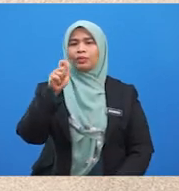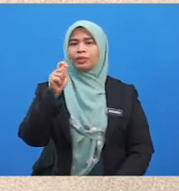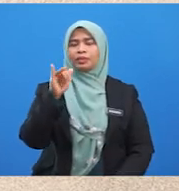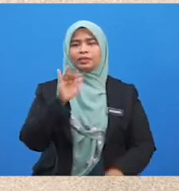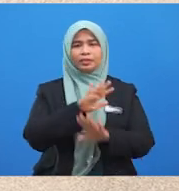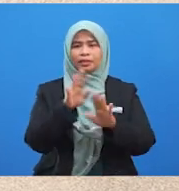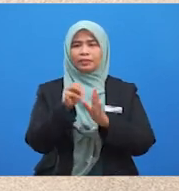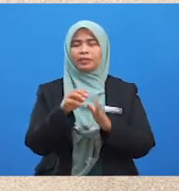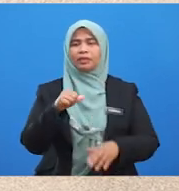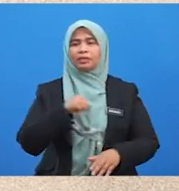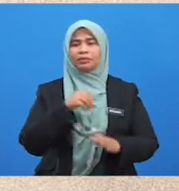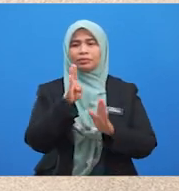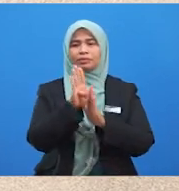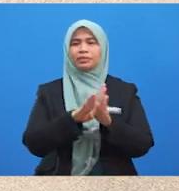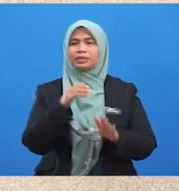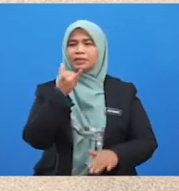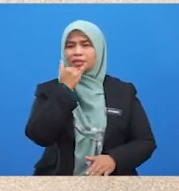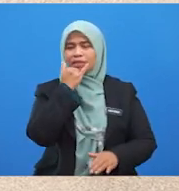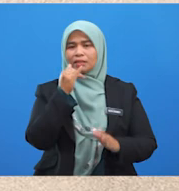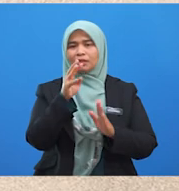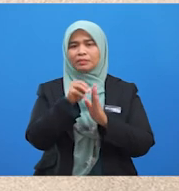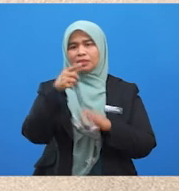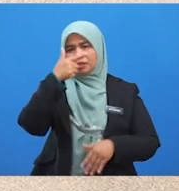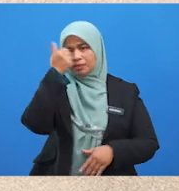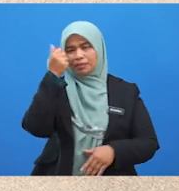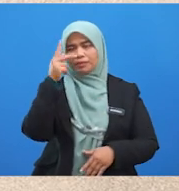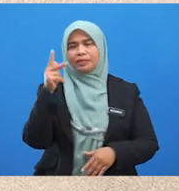bersalah menyebabkan kematian nenek tua.